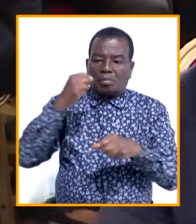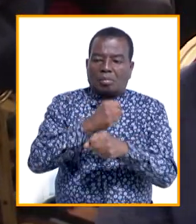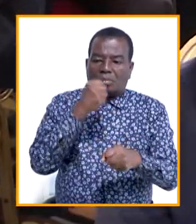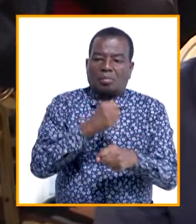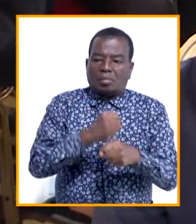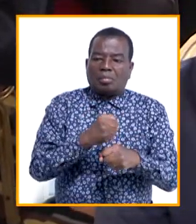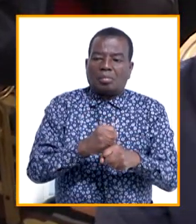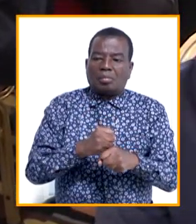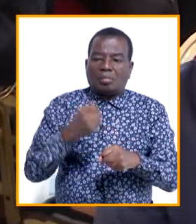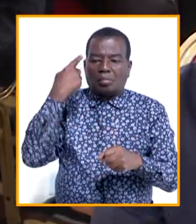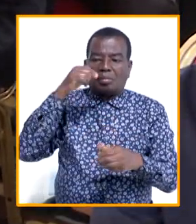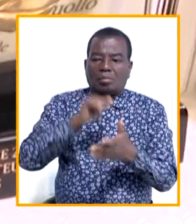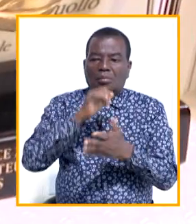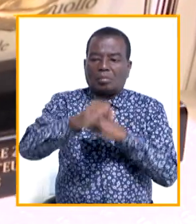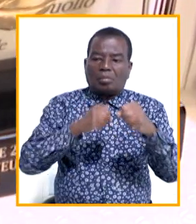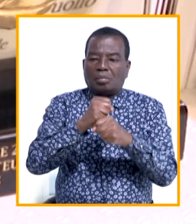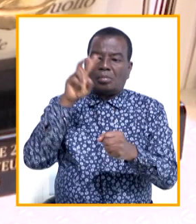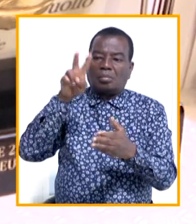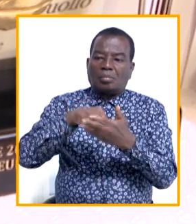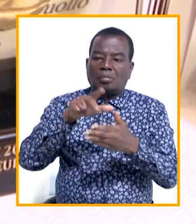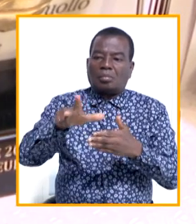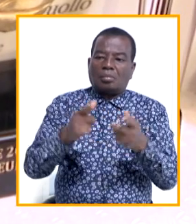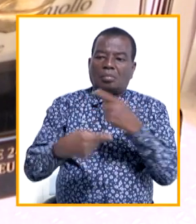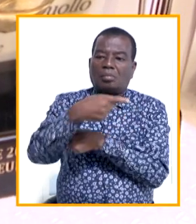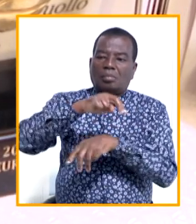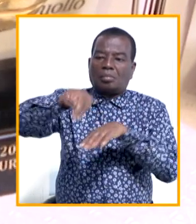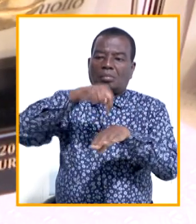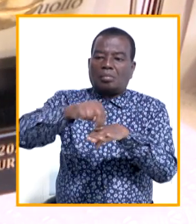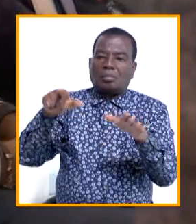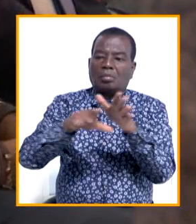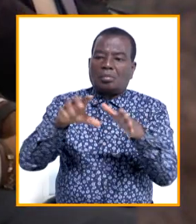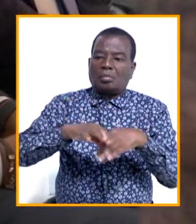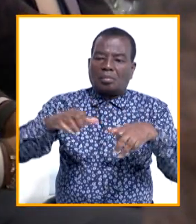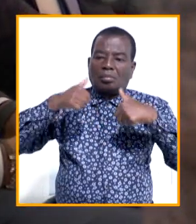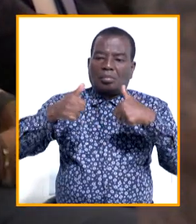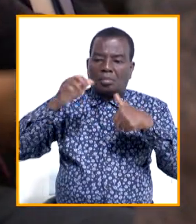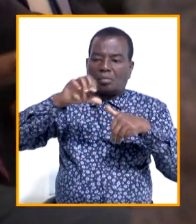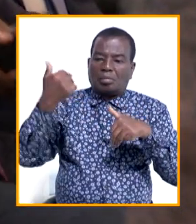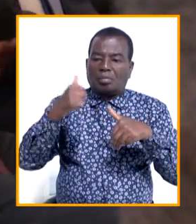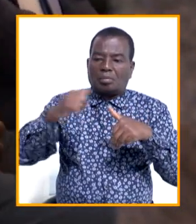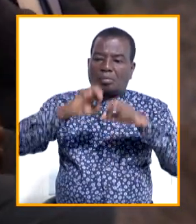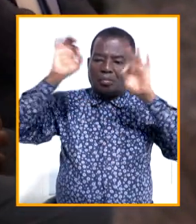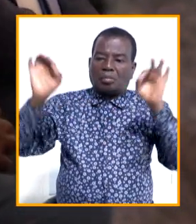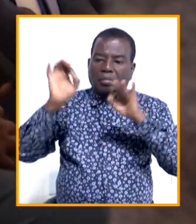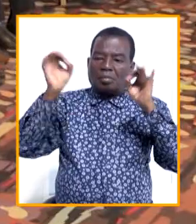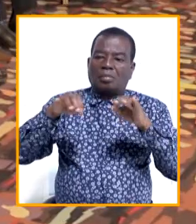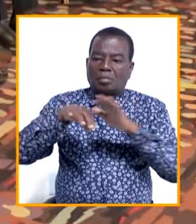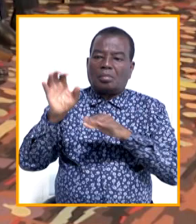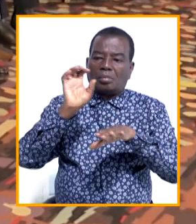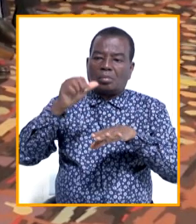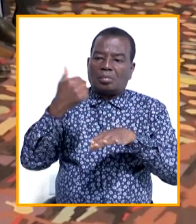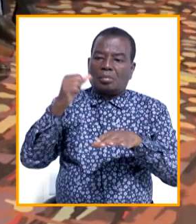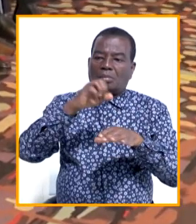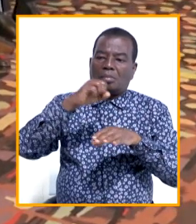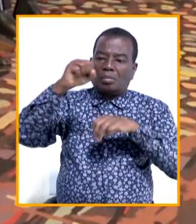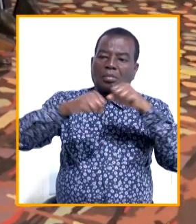travail en cette année 2023 la Journée nationale de l'excell et à sa 10e édition en 10 années de